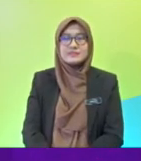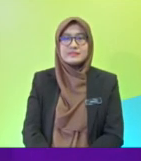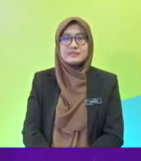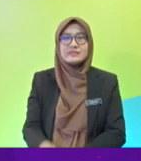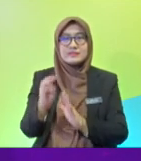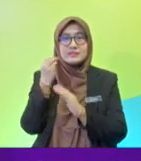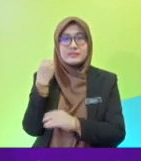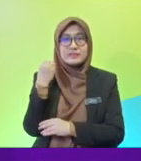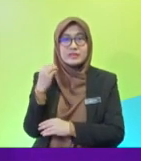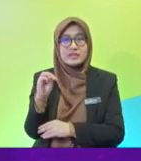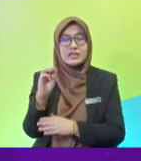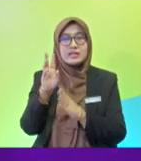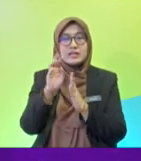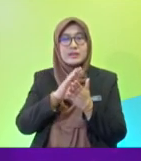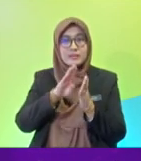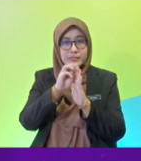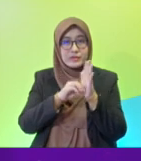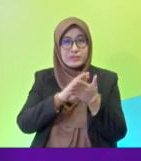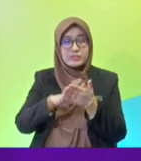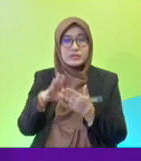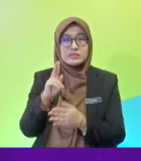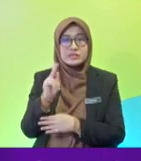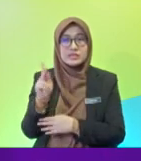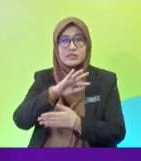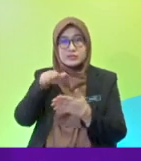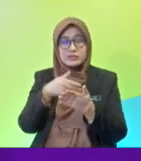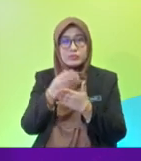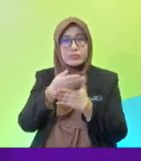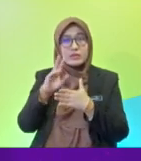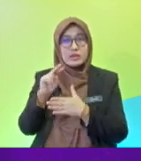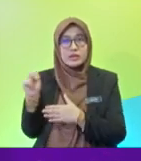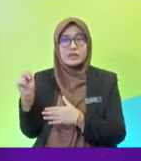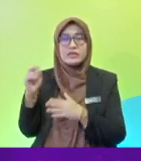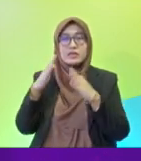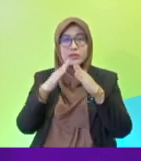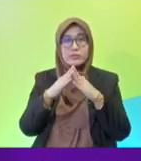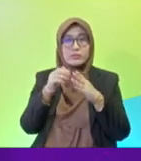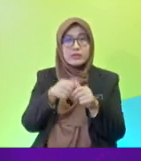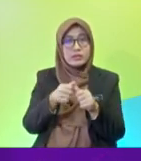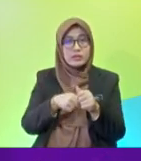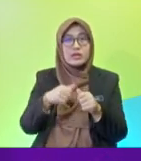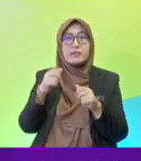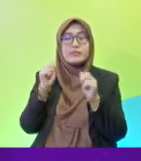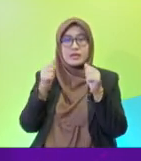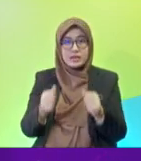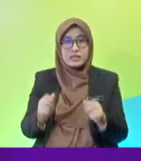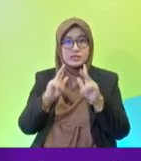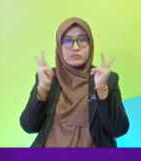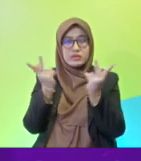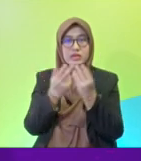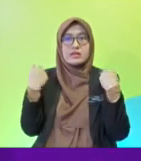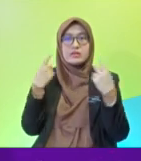mereka membersihkan semua bahagia rumah setiap ahli keluarga mempunyai tugas masing-masing